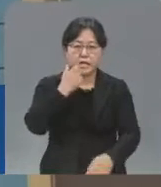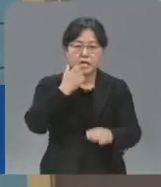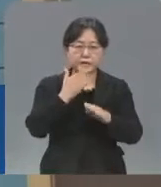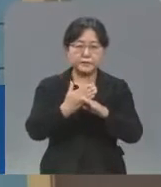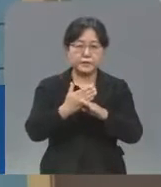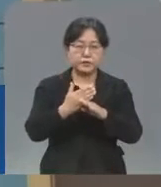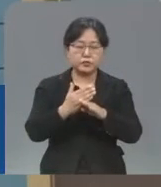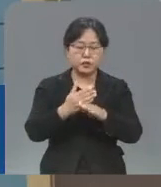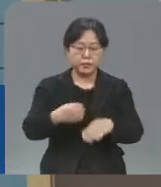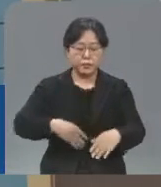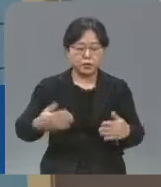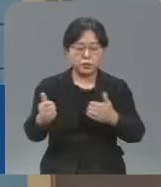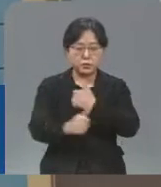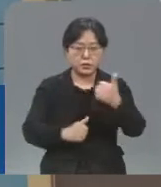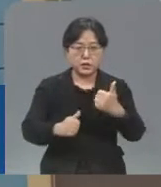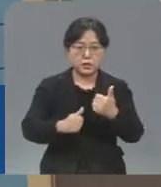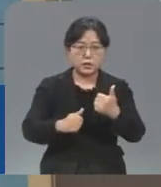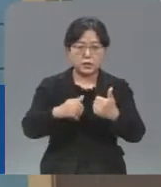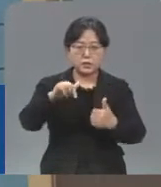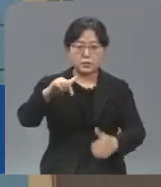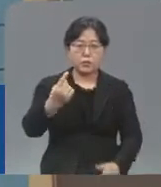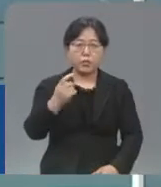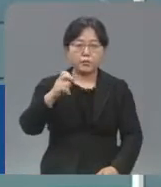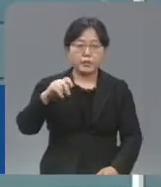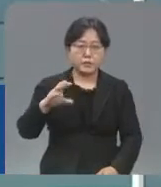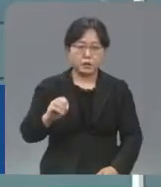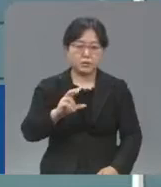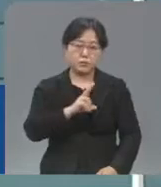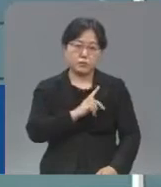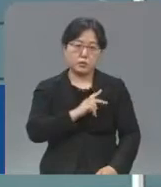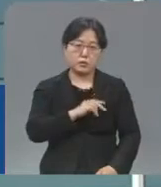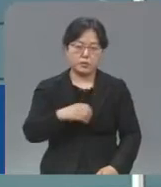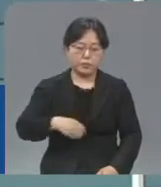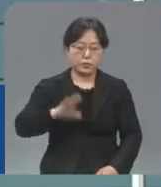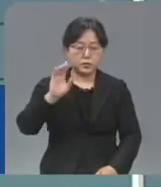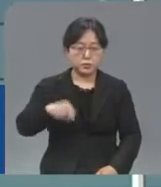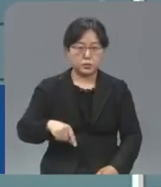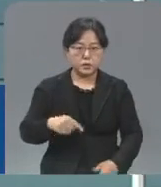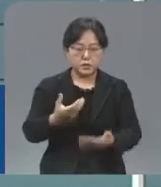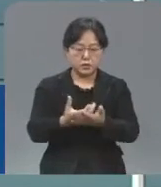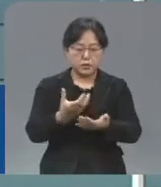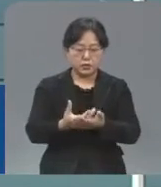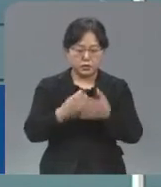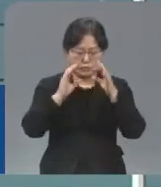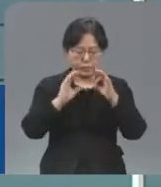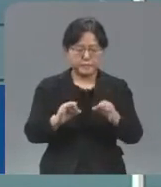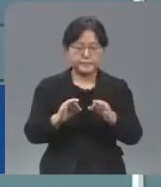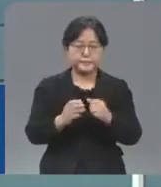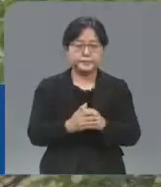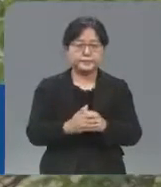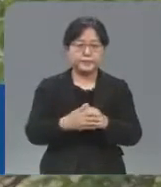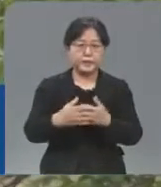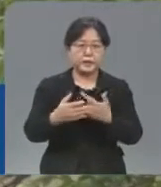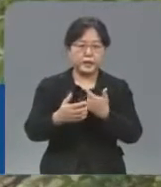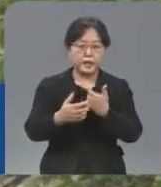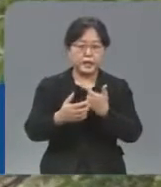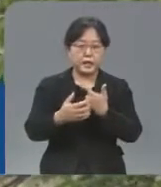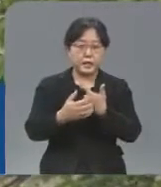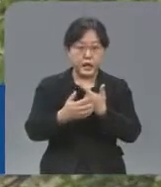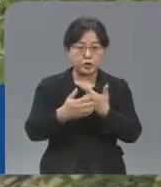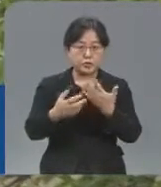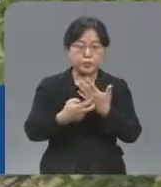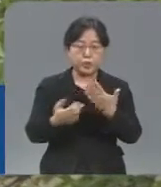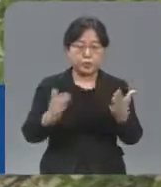국회 보건복지위원회 소속 더불어민주당 고민정 의원이 보건복지부로부터 제출받은 자료를 보면